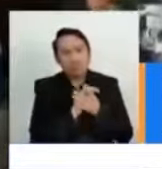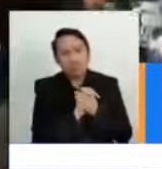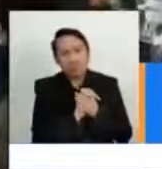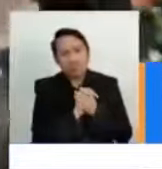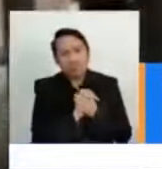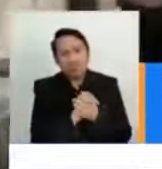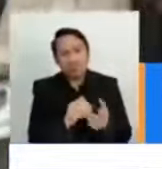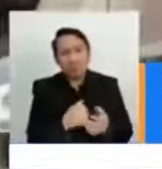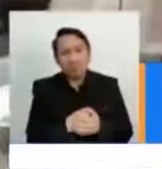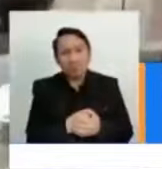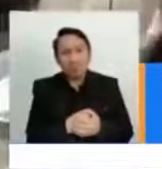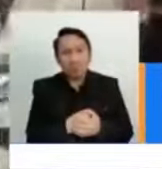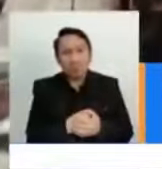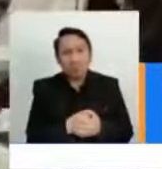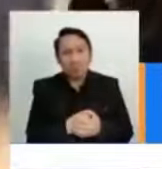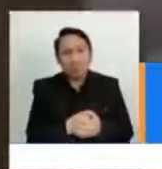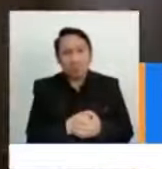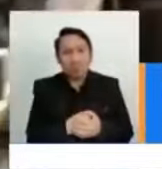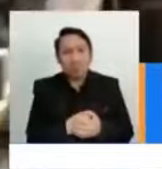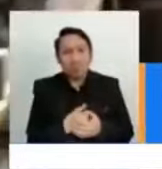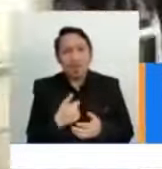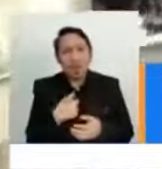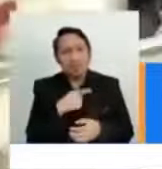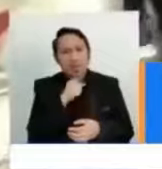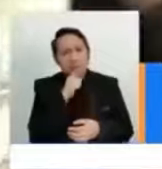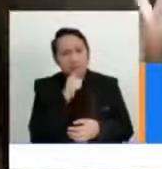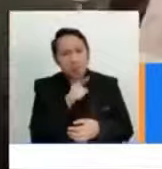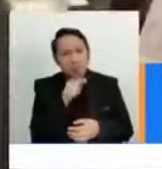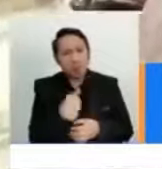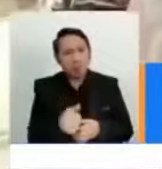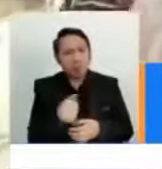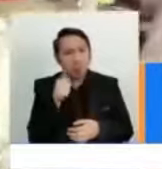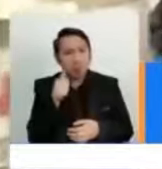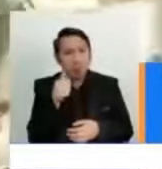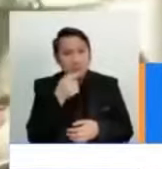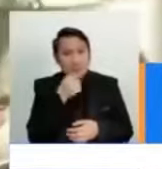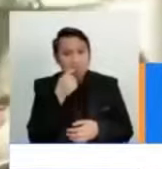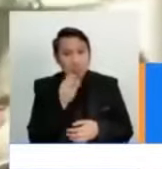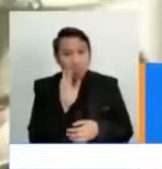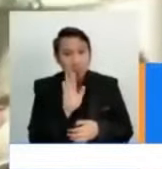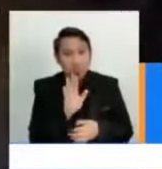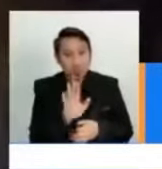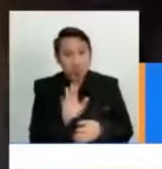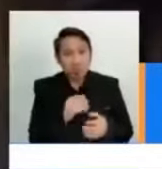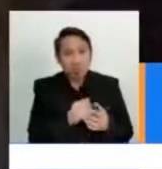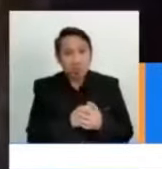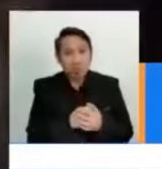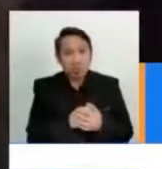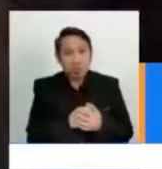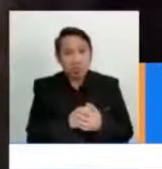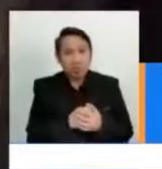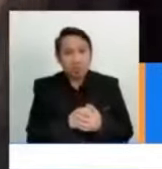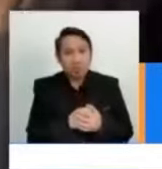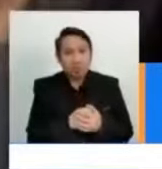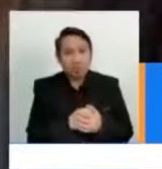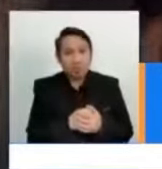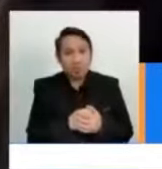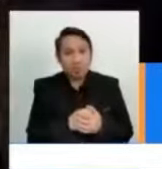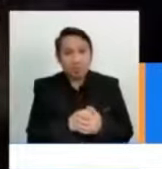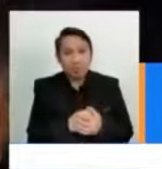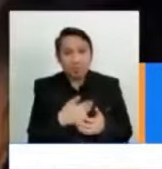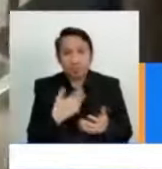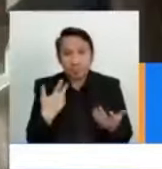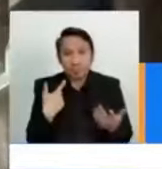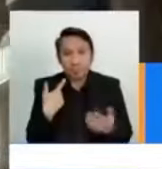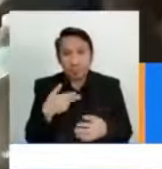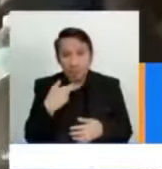Talagang, I'm sure winner na winner ito, pero kita mo naman ang personality ng ating, yeah, Diwata. So, ayan, so ito doon, na yung rice. Ah, syempre, after ng